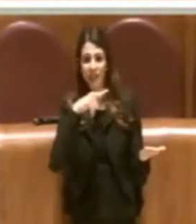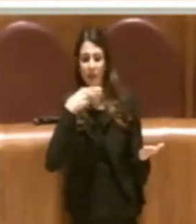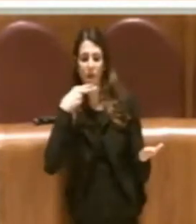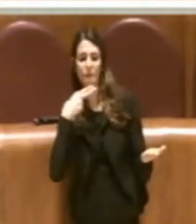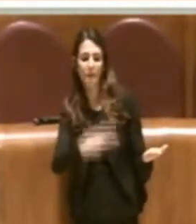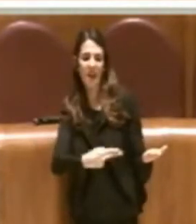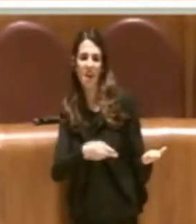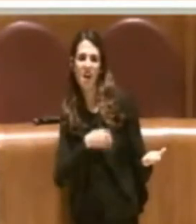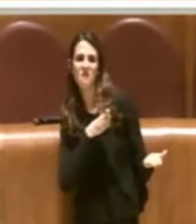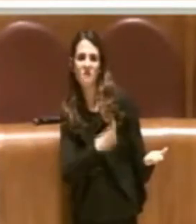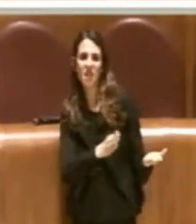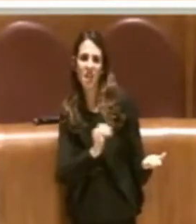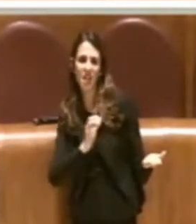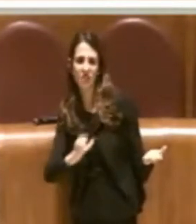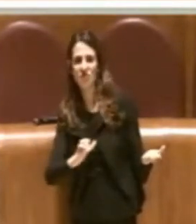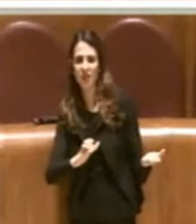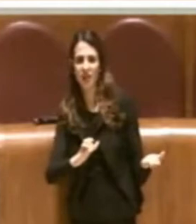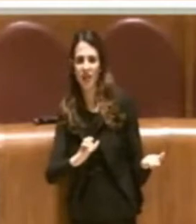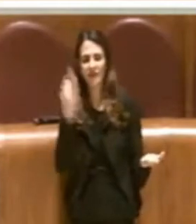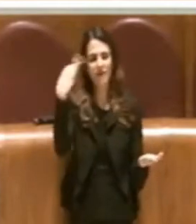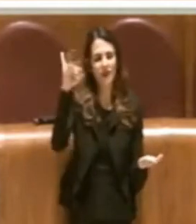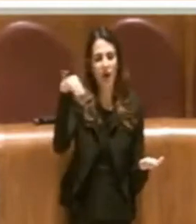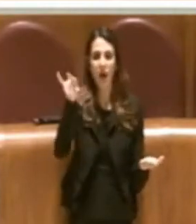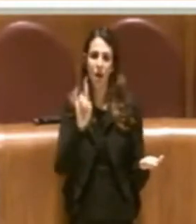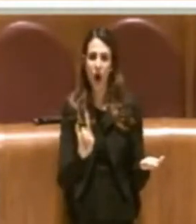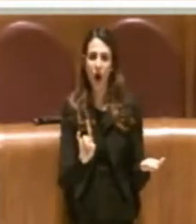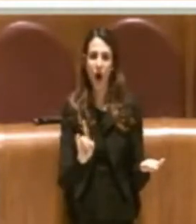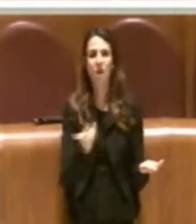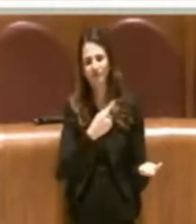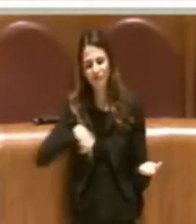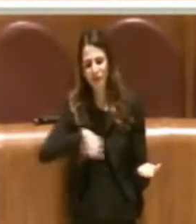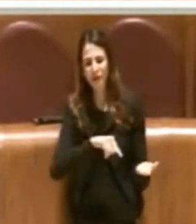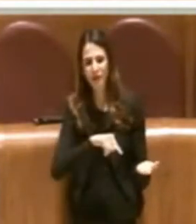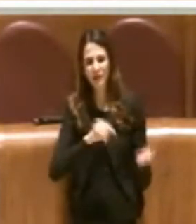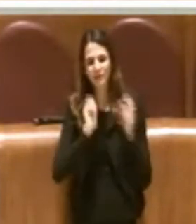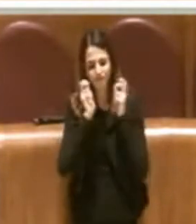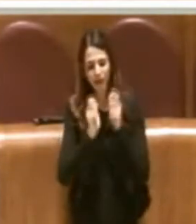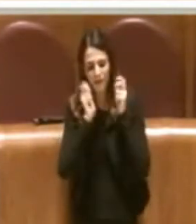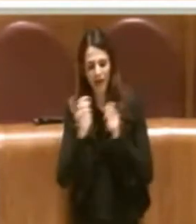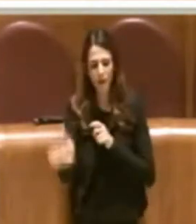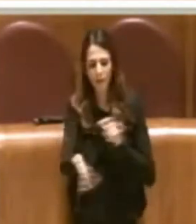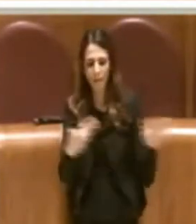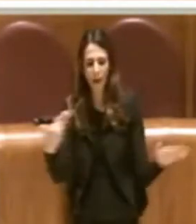privati, non deve essere così e non sarà così.